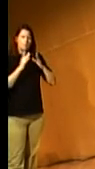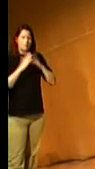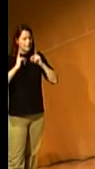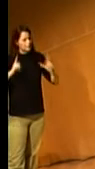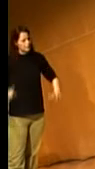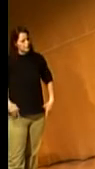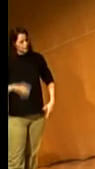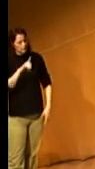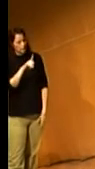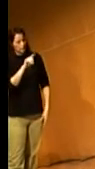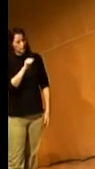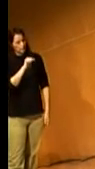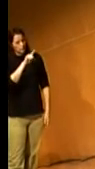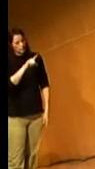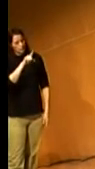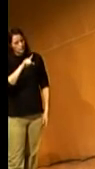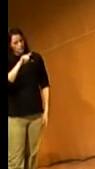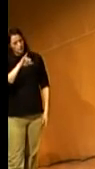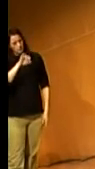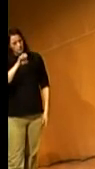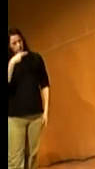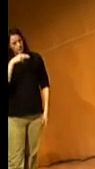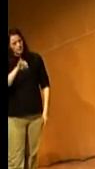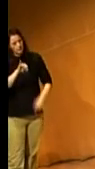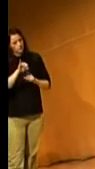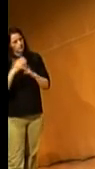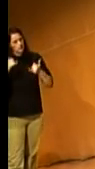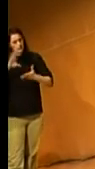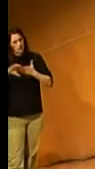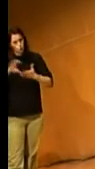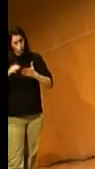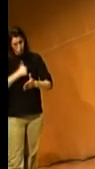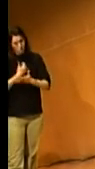a maintenant 10 ans,